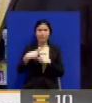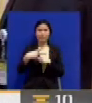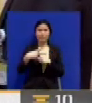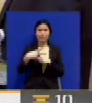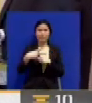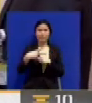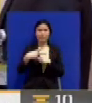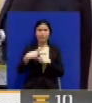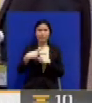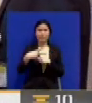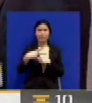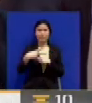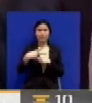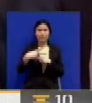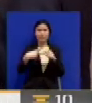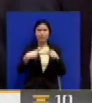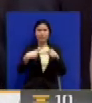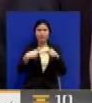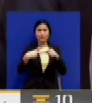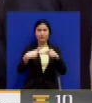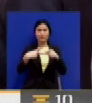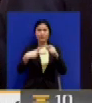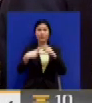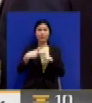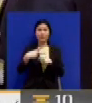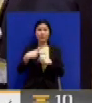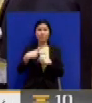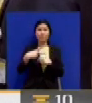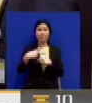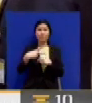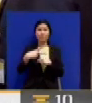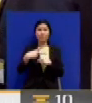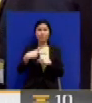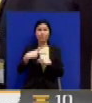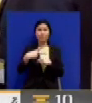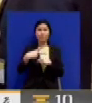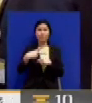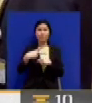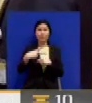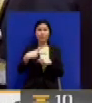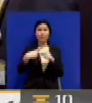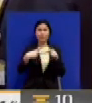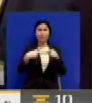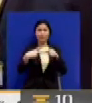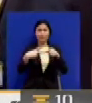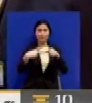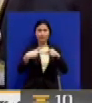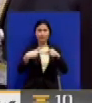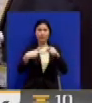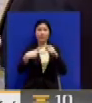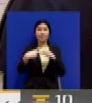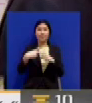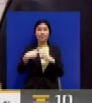งไม่ลงตัวป๊อกแล้วก็ต้องเล่นบทฮาร์ดคอร์คือให้ลุงชวนเป็นประธาน ค่ะโอ้โหต้องส่ง เมื่อคืนเนี่ยเมื่อคืนเท่าที่รู้